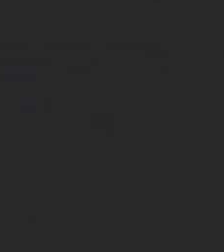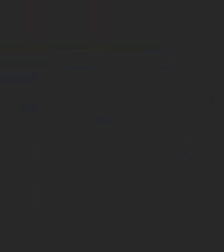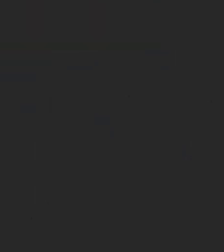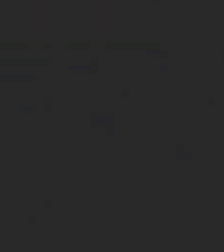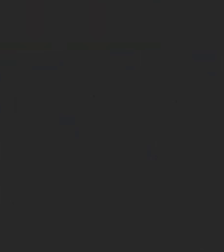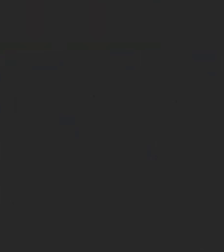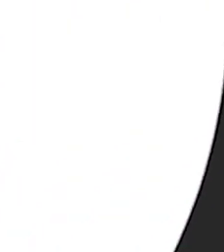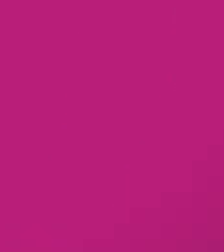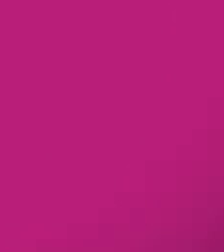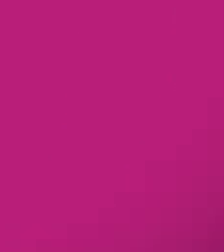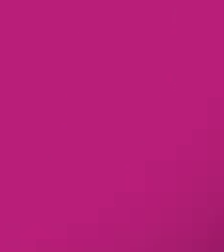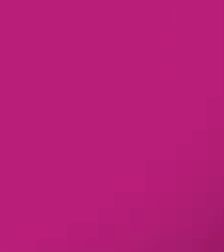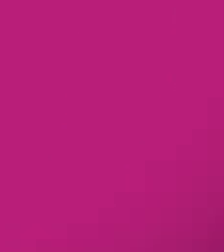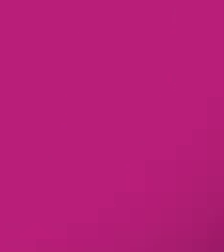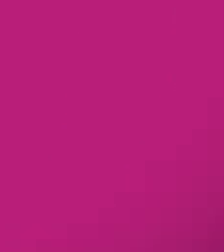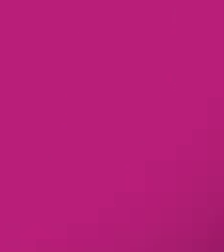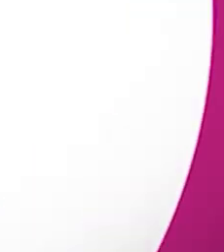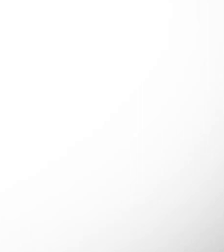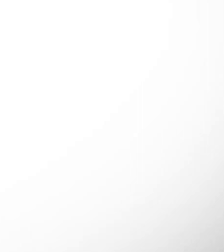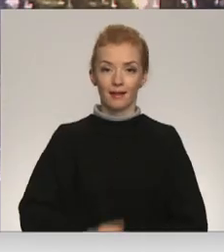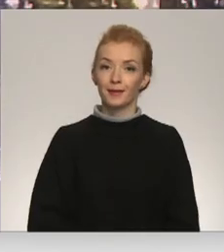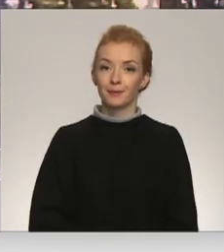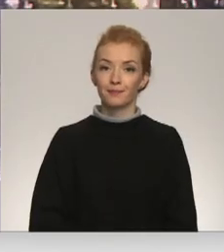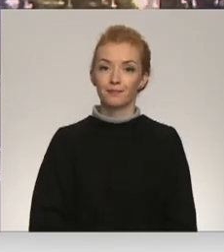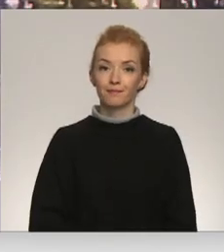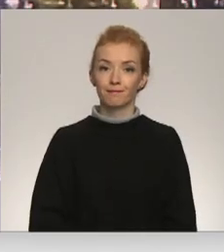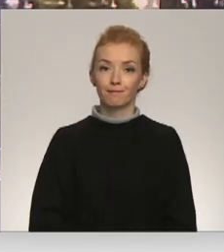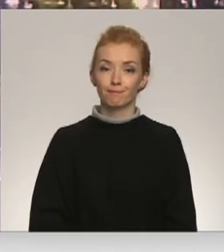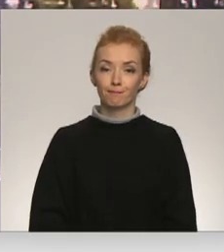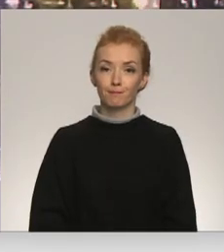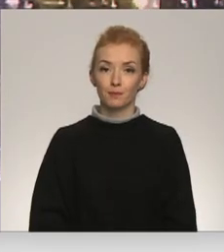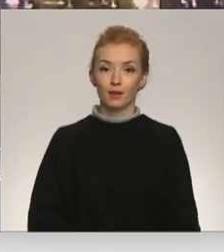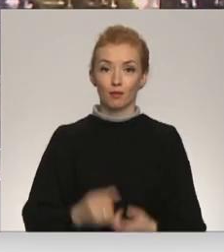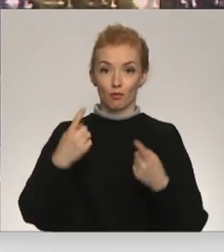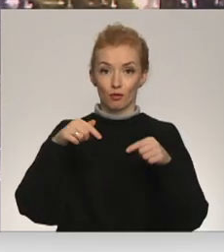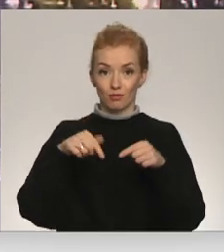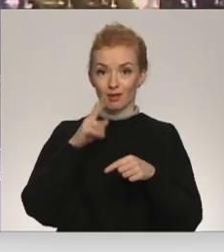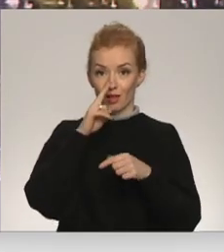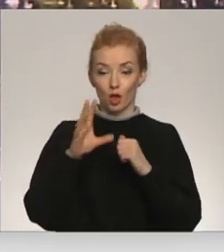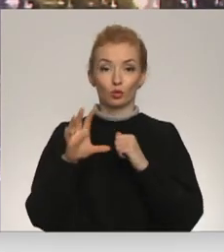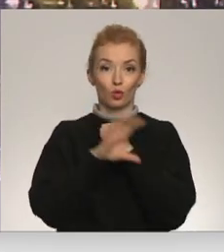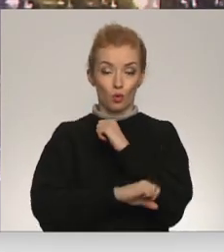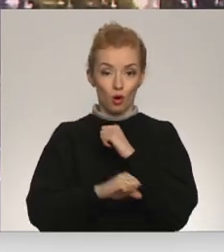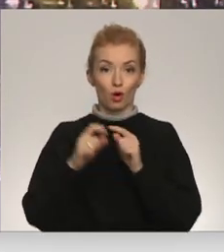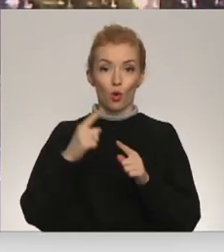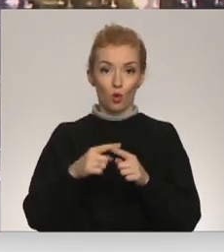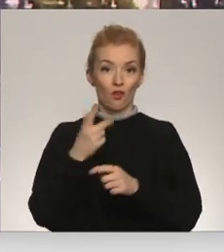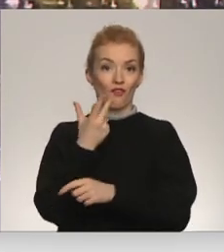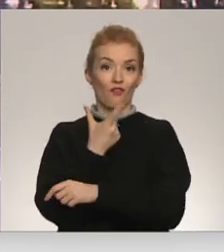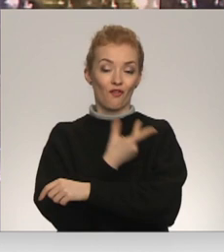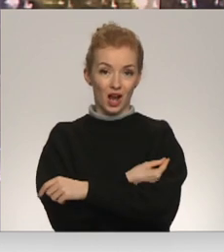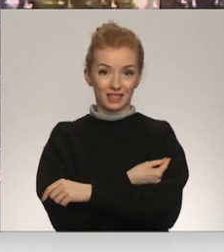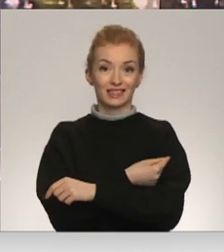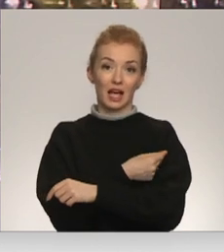Re, viss ēters ir te! Lai gan ir nedēļas nogale, kad vakcinācijas tempi parasti